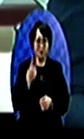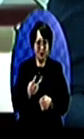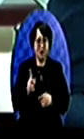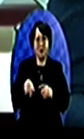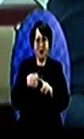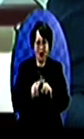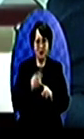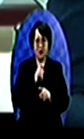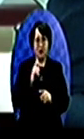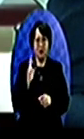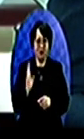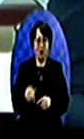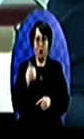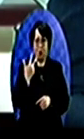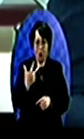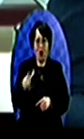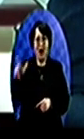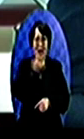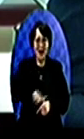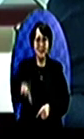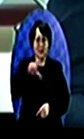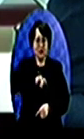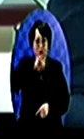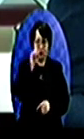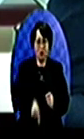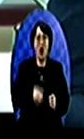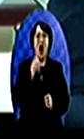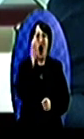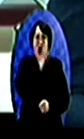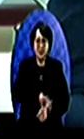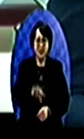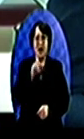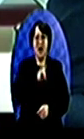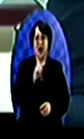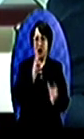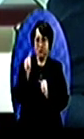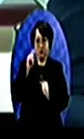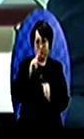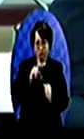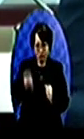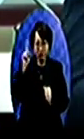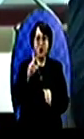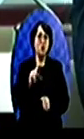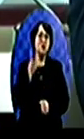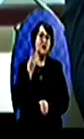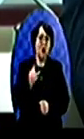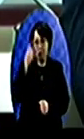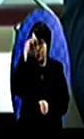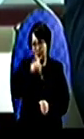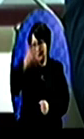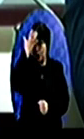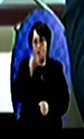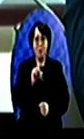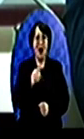Avantis ХХК компани ашиглалтын тусгай зөвшөөрөл хүчинтэй байгаа бөгөөд дээрх тусгай зөвшөөрлүүд нь Монгол Улсын Цэн газрын 2012